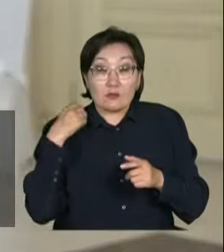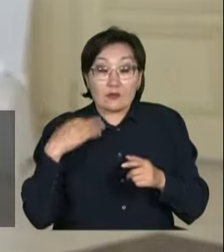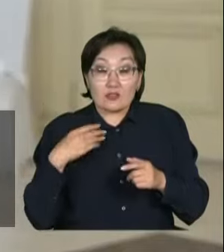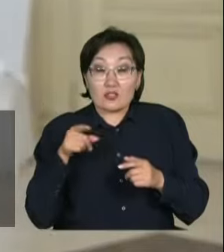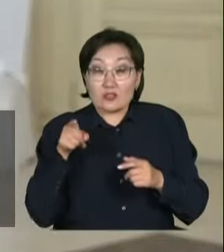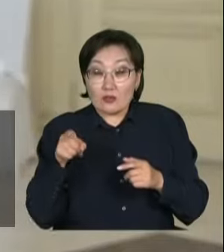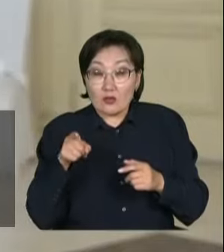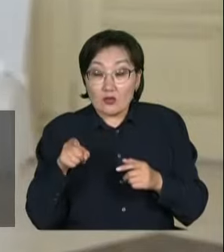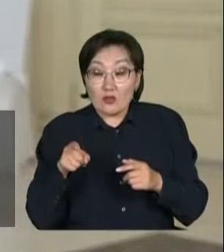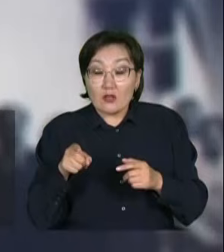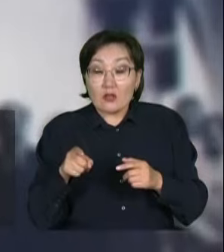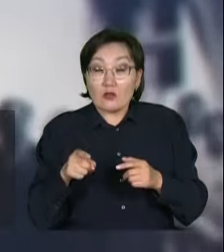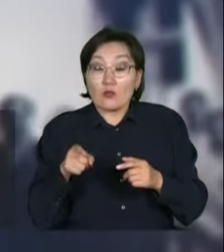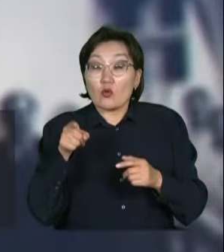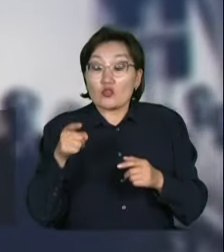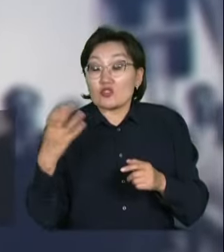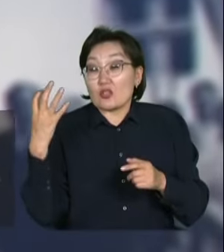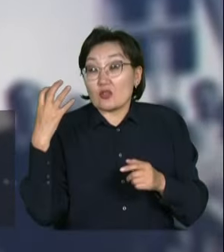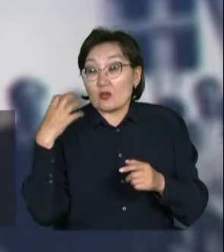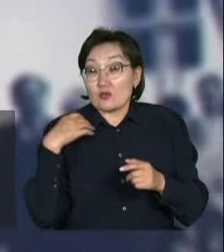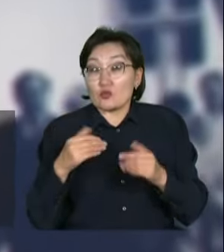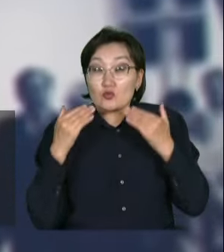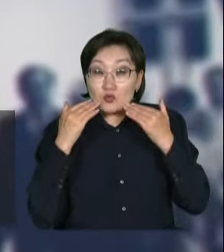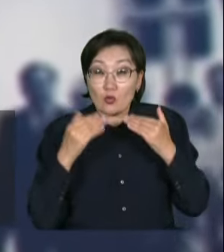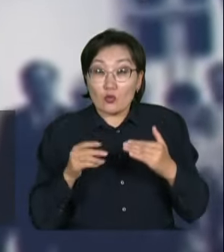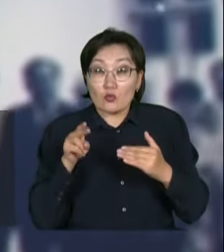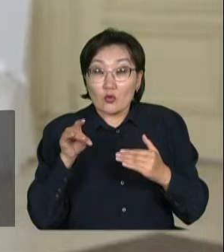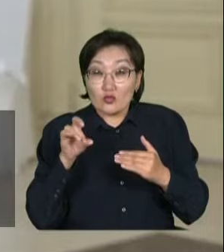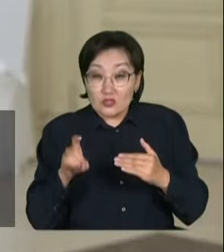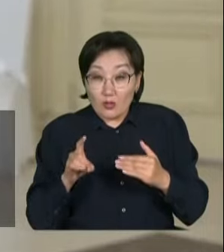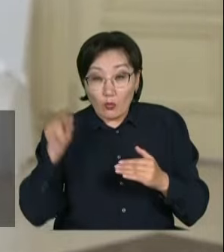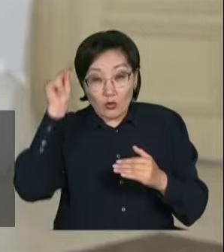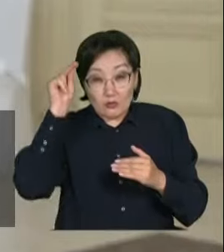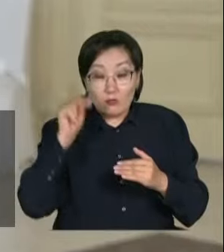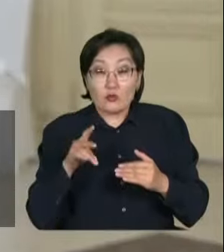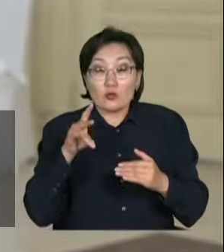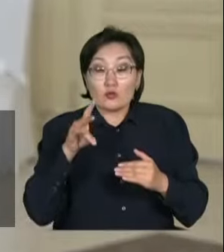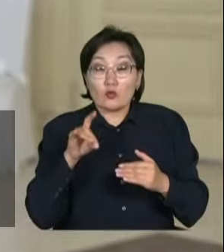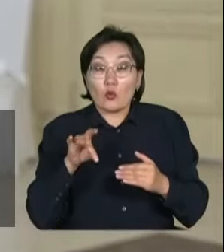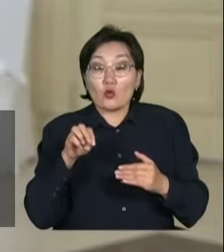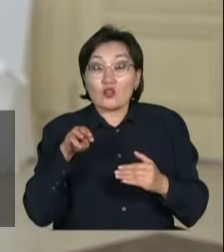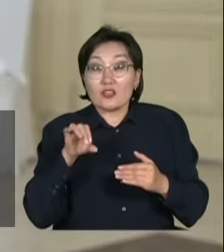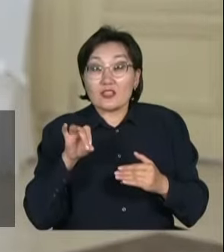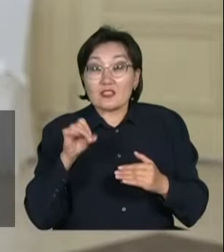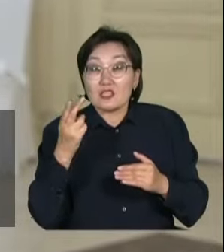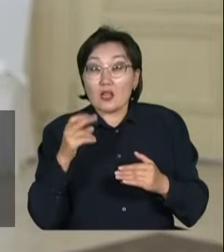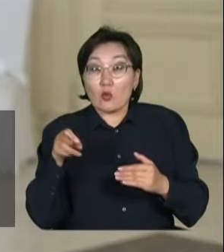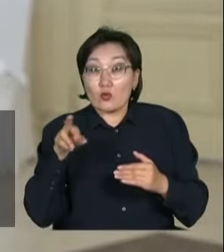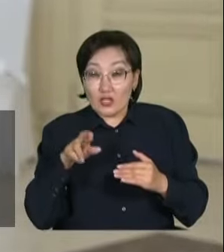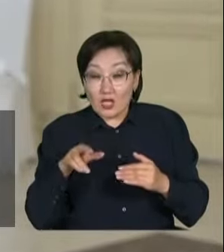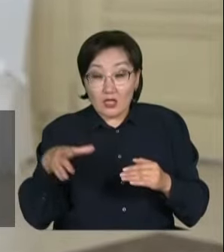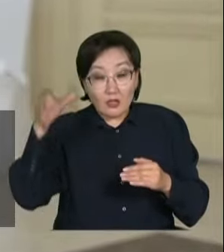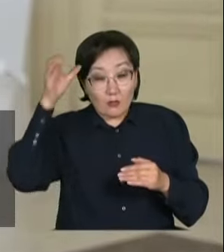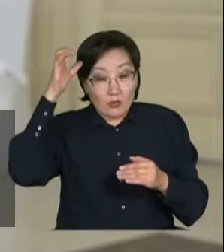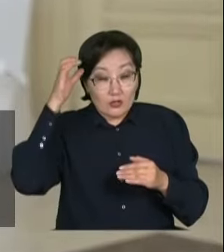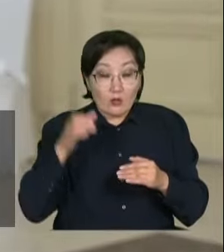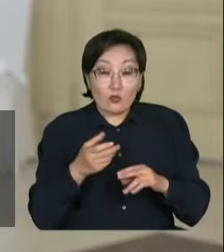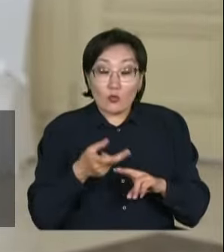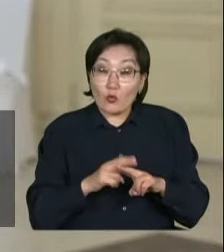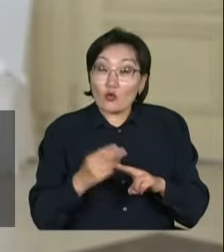сонда ақырғы курсында оқып жүрекін түрі көлді. Нутрициология дейді. Осы нутрициология ғылымын осы